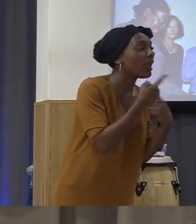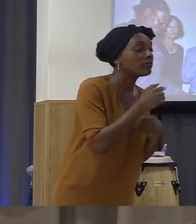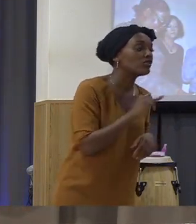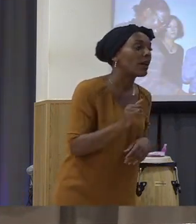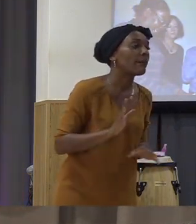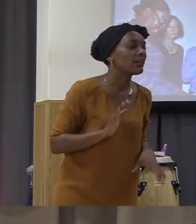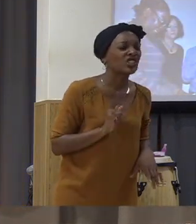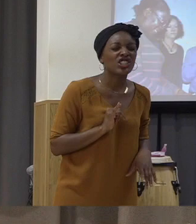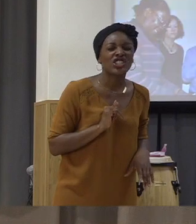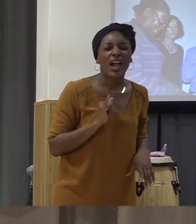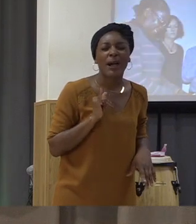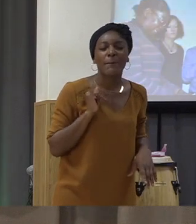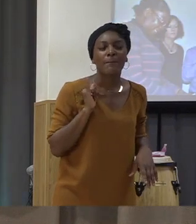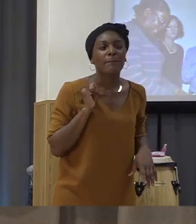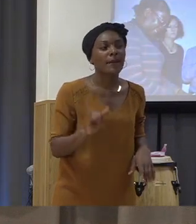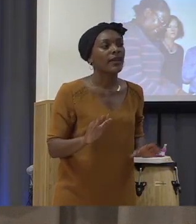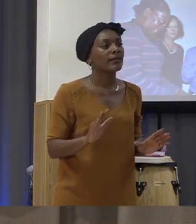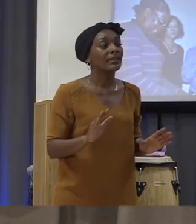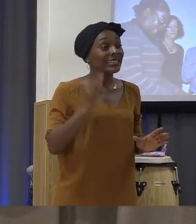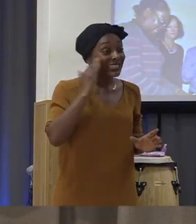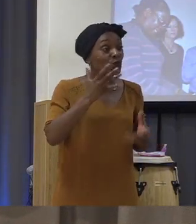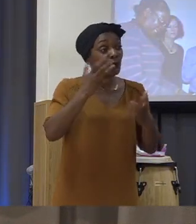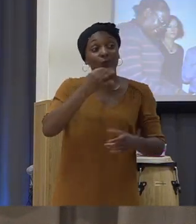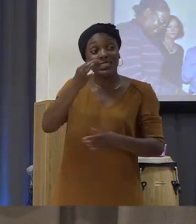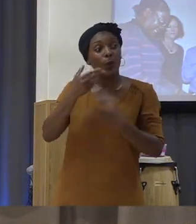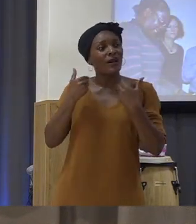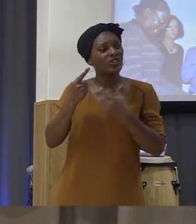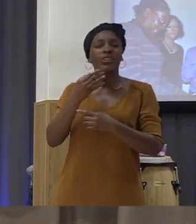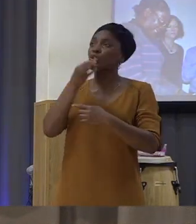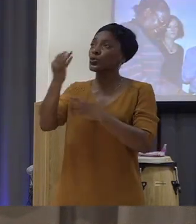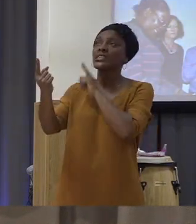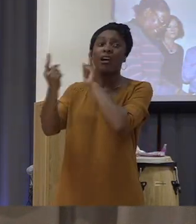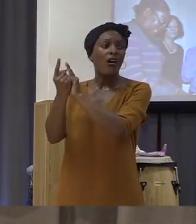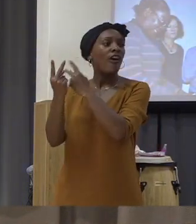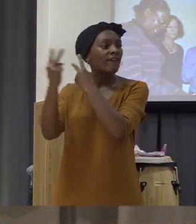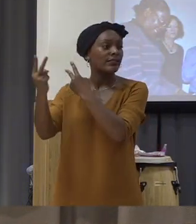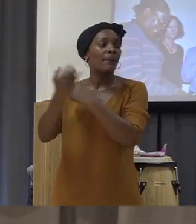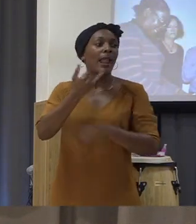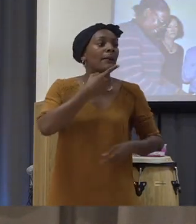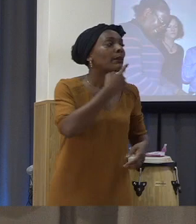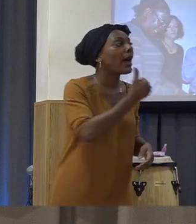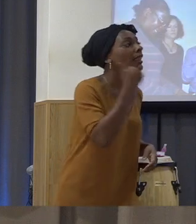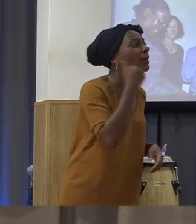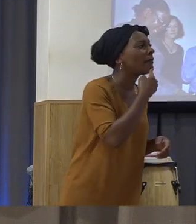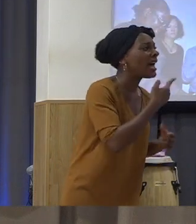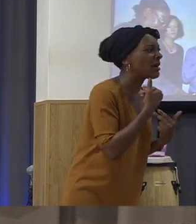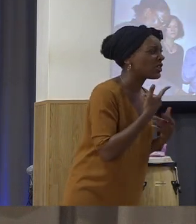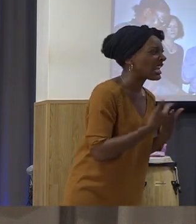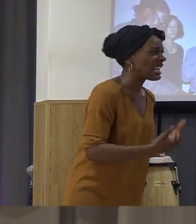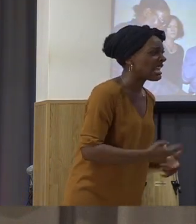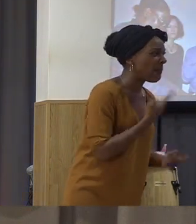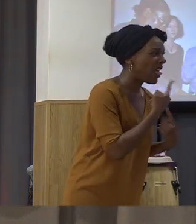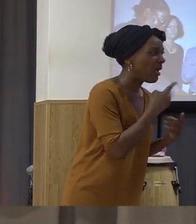règles à respecter, frères et sœurs. Quand on a quelque chose à dire au pasteur, on lui dit en tête à tête. Et c'est tout. Et ça reste entre